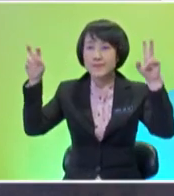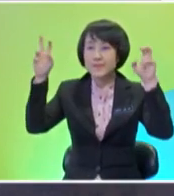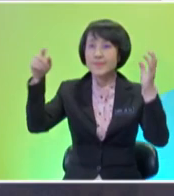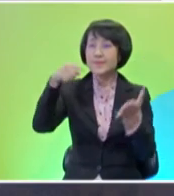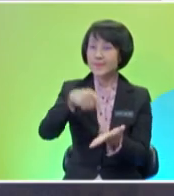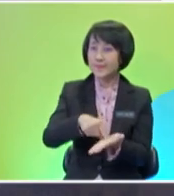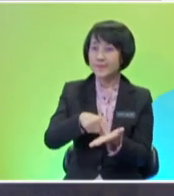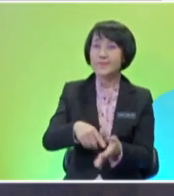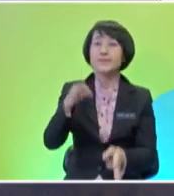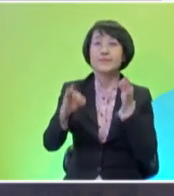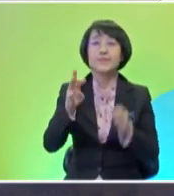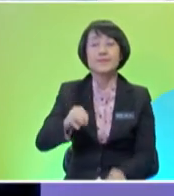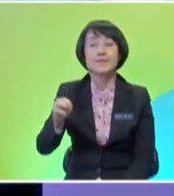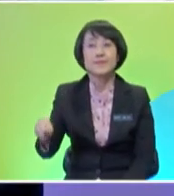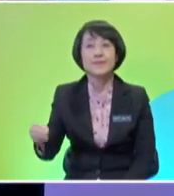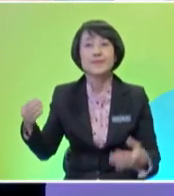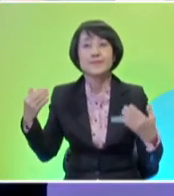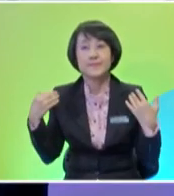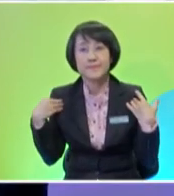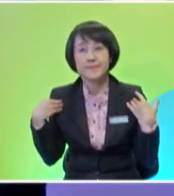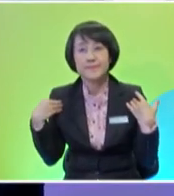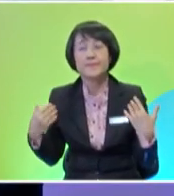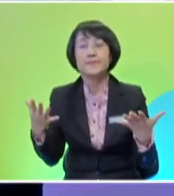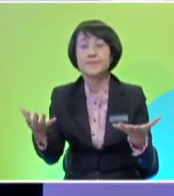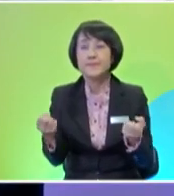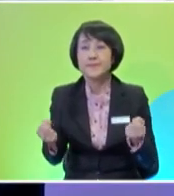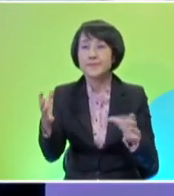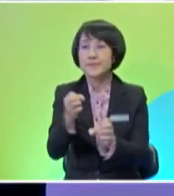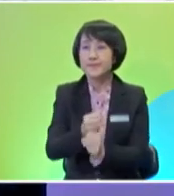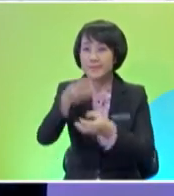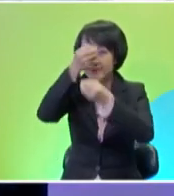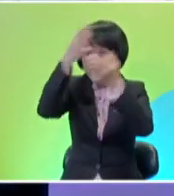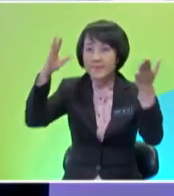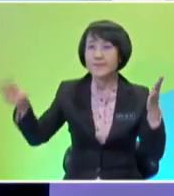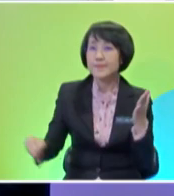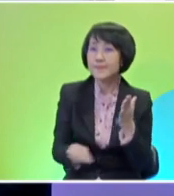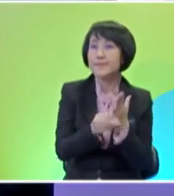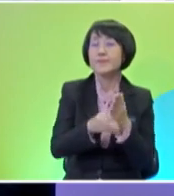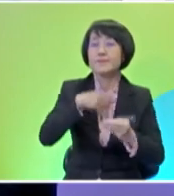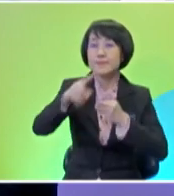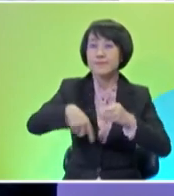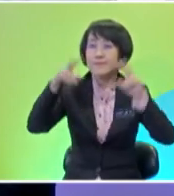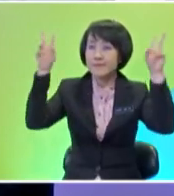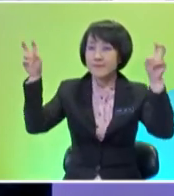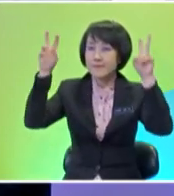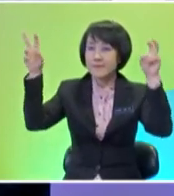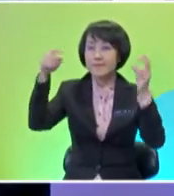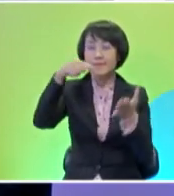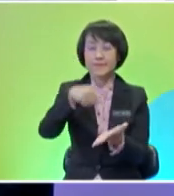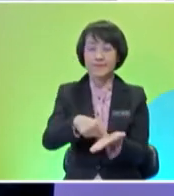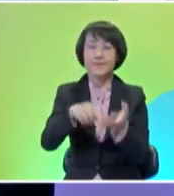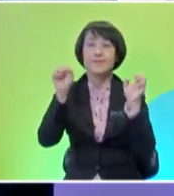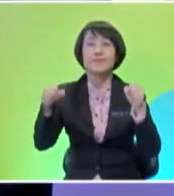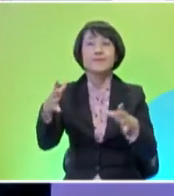murai ada untuk mendapatkan maklumat tambahan berkaitan dengan tajuk ini murid Boleh dapatkan